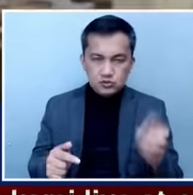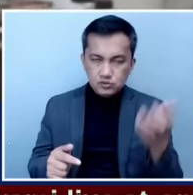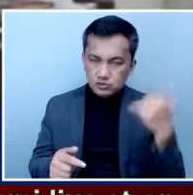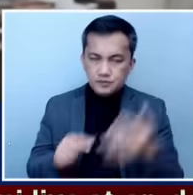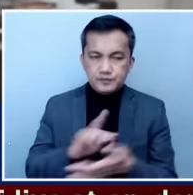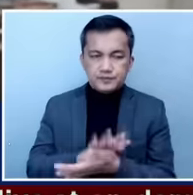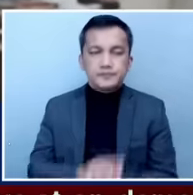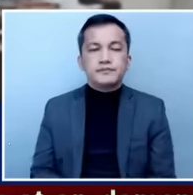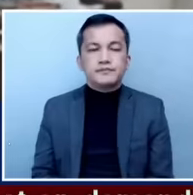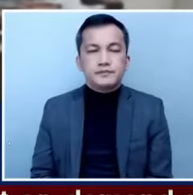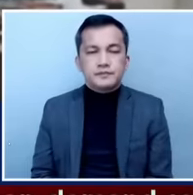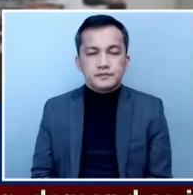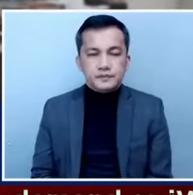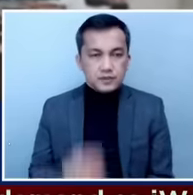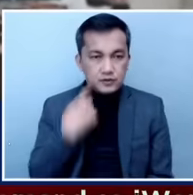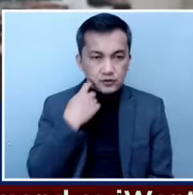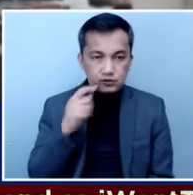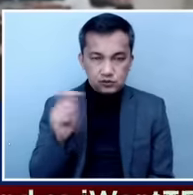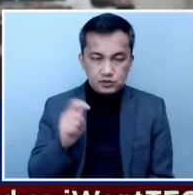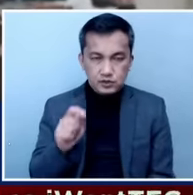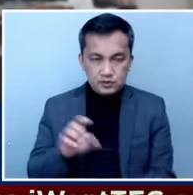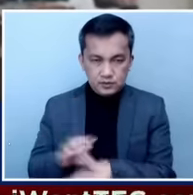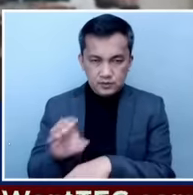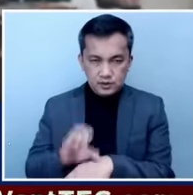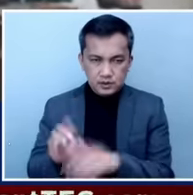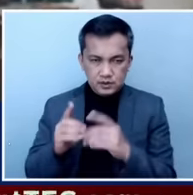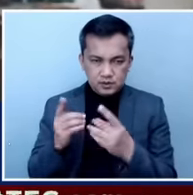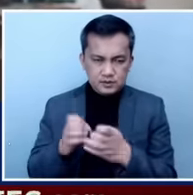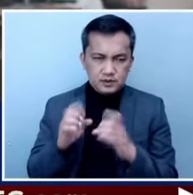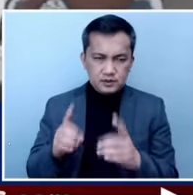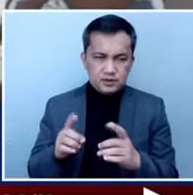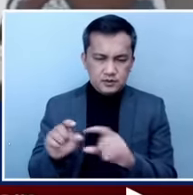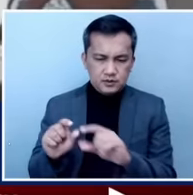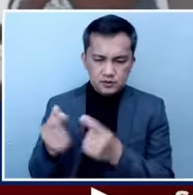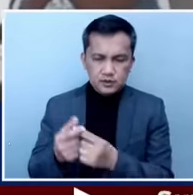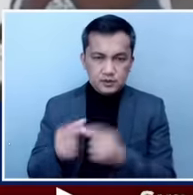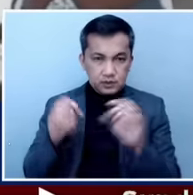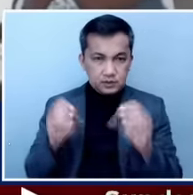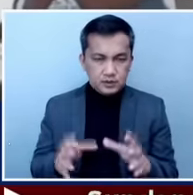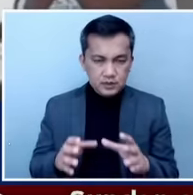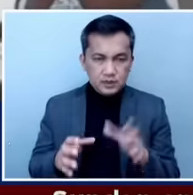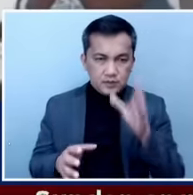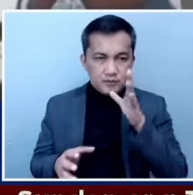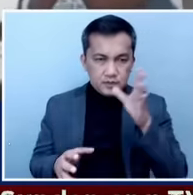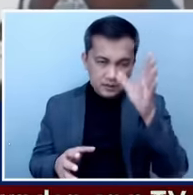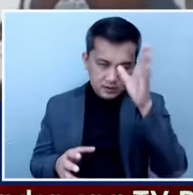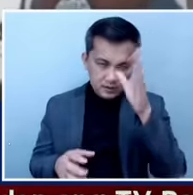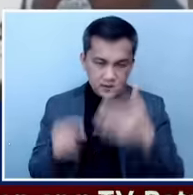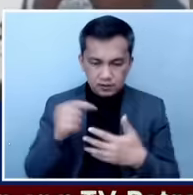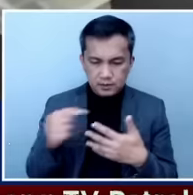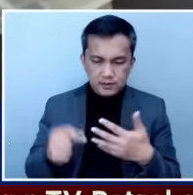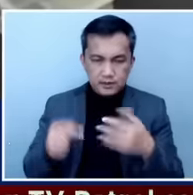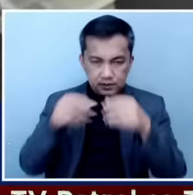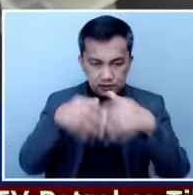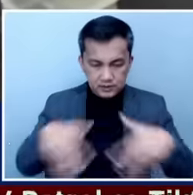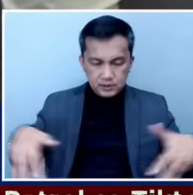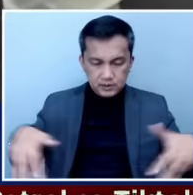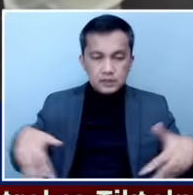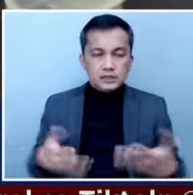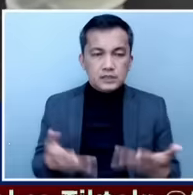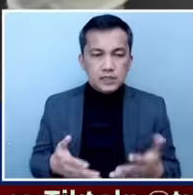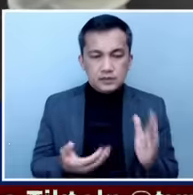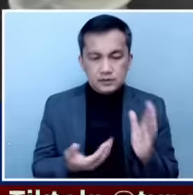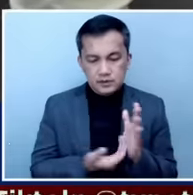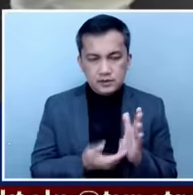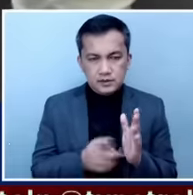pandemya. Nitong Martes, kumonsulta ang DepEd sa mga grupo ng guro, magulang at iba pang stakeholders kung saan iprinisinta ang